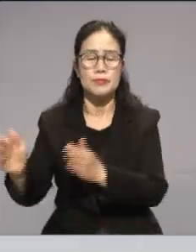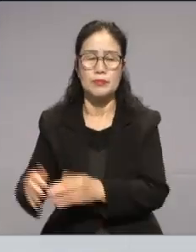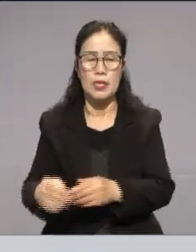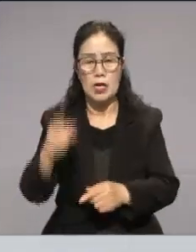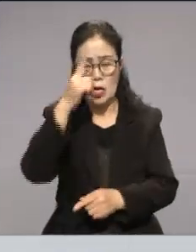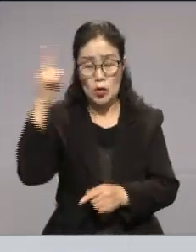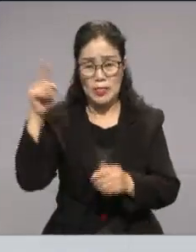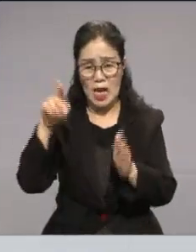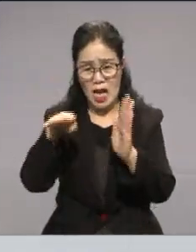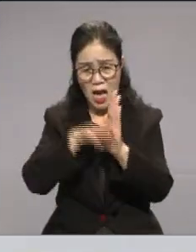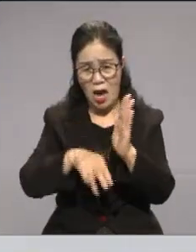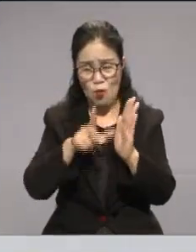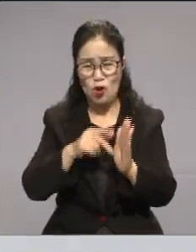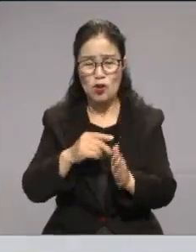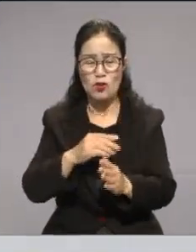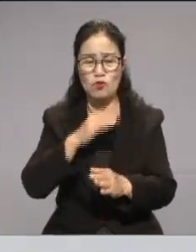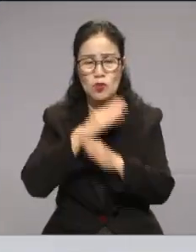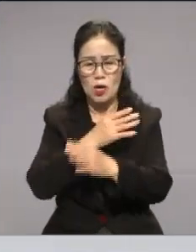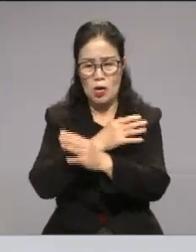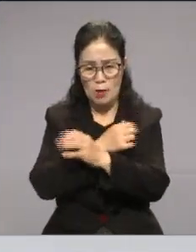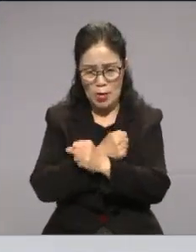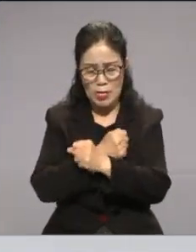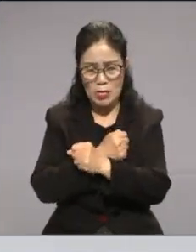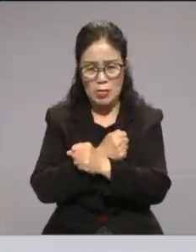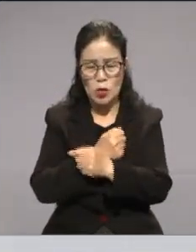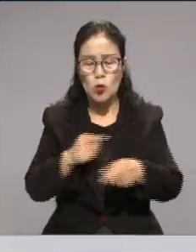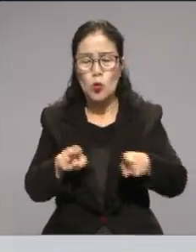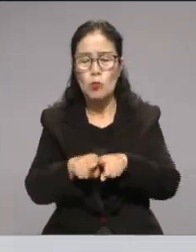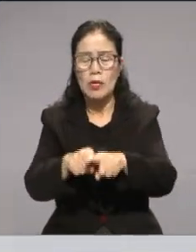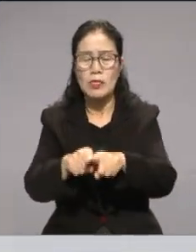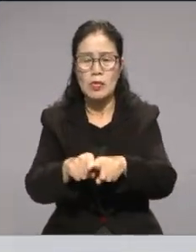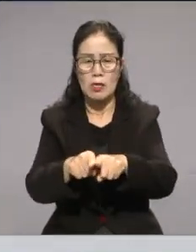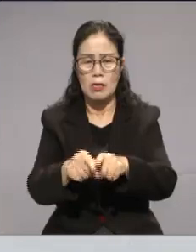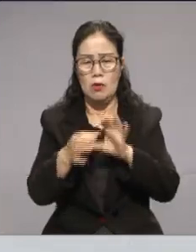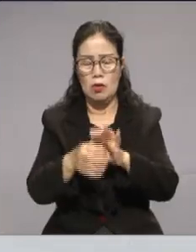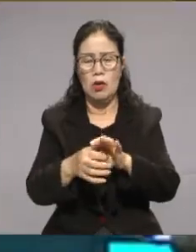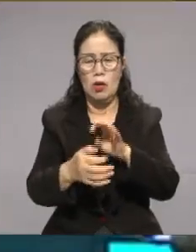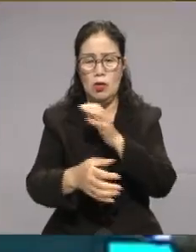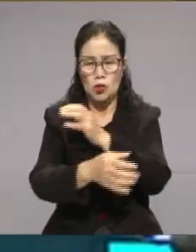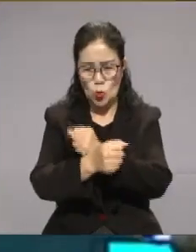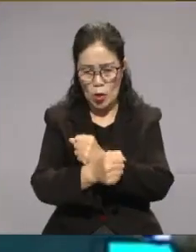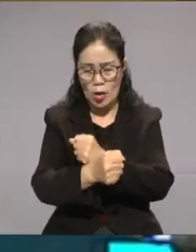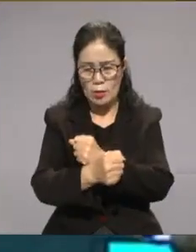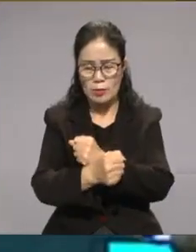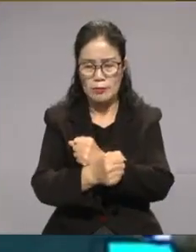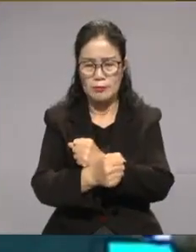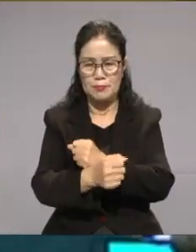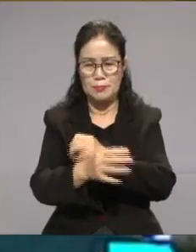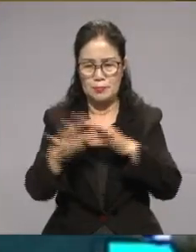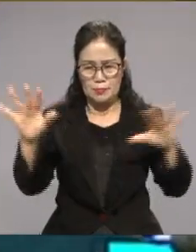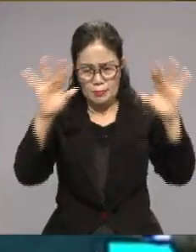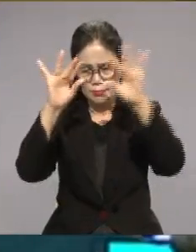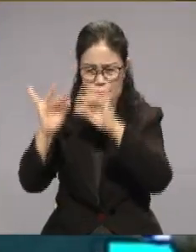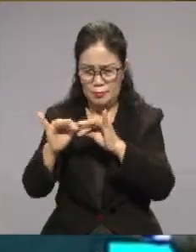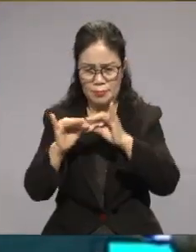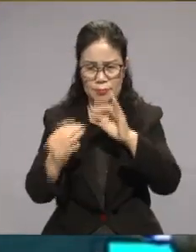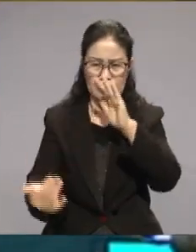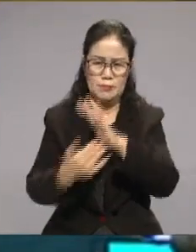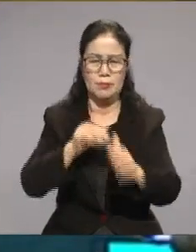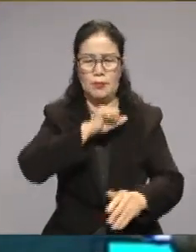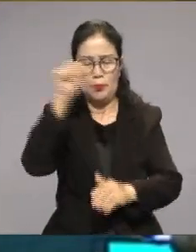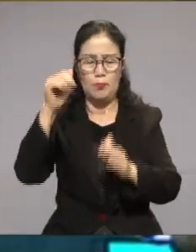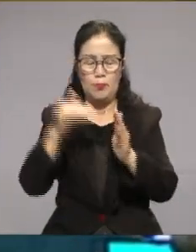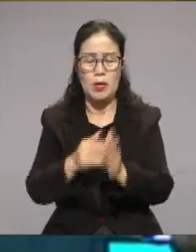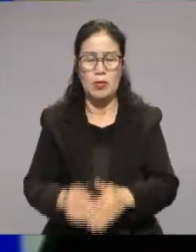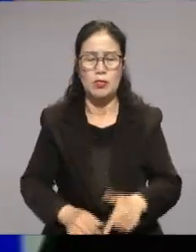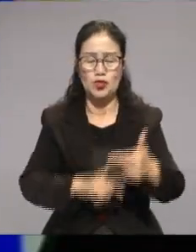러시아 하원이 북한과 맺은 포괄적인 전략적 동반자 관계 조약 북러 조약을 만장일치로 가게를 통과시켰습니다